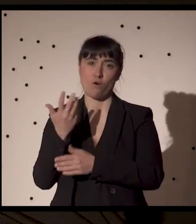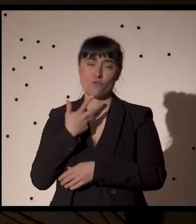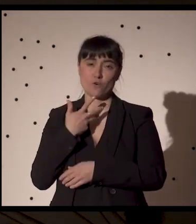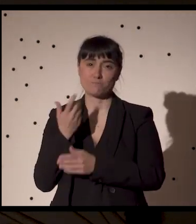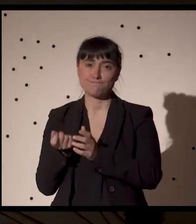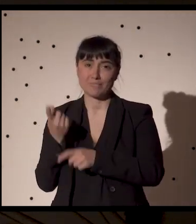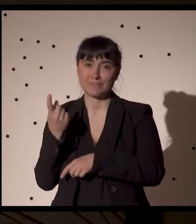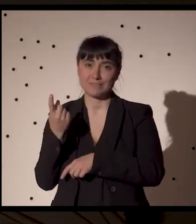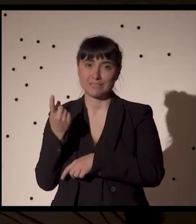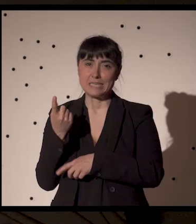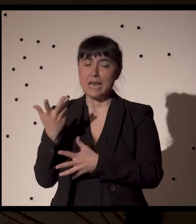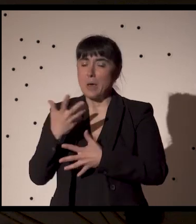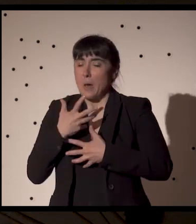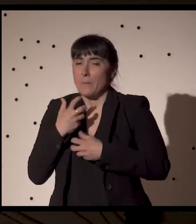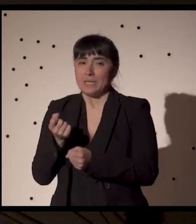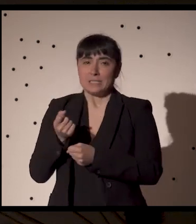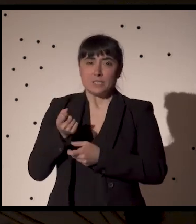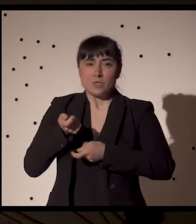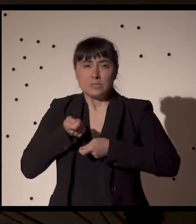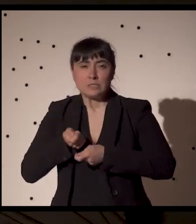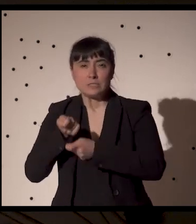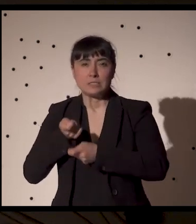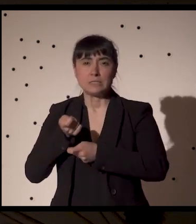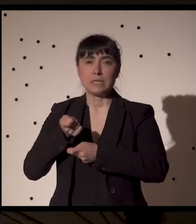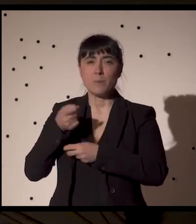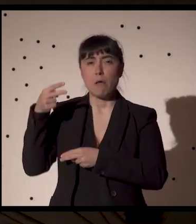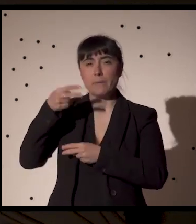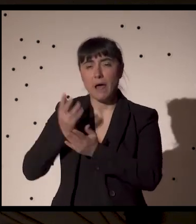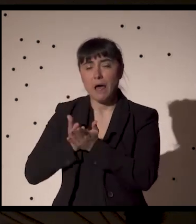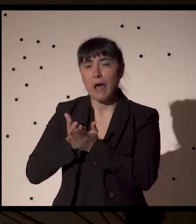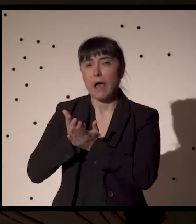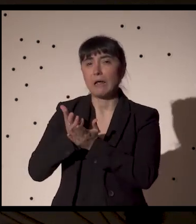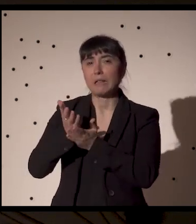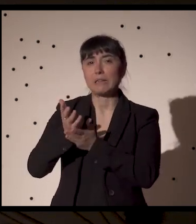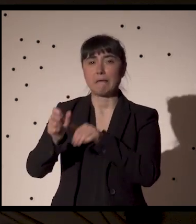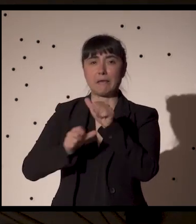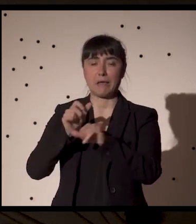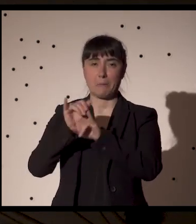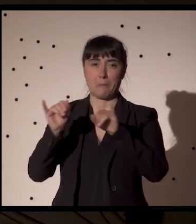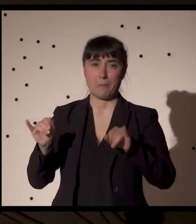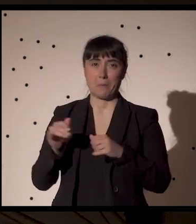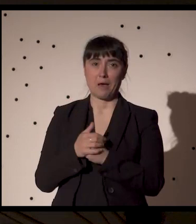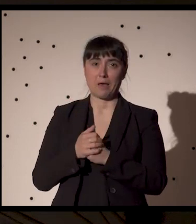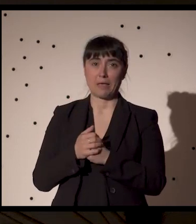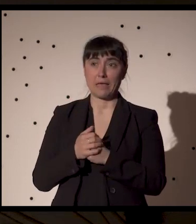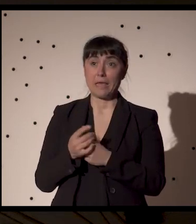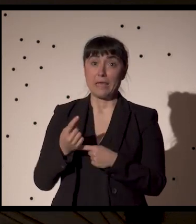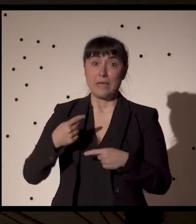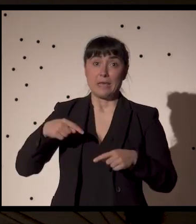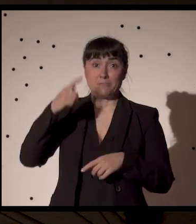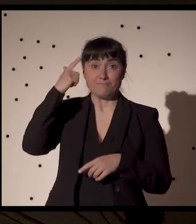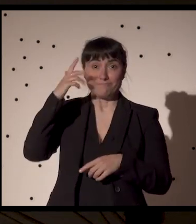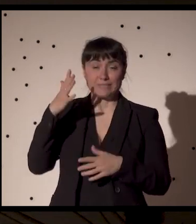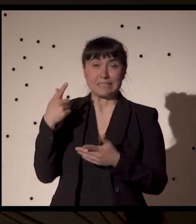passione una grande motivazione che si è mantenuta forte negli anni e questa credo che sia una delle risorse più importanti concentrarsi su cui investire